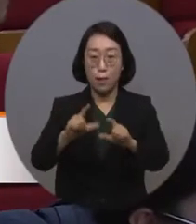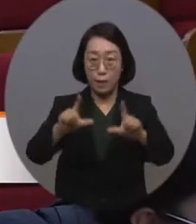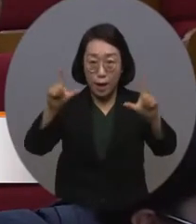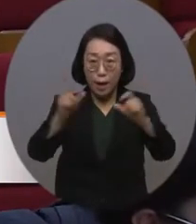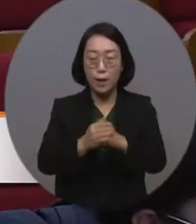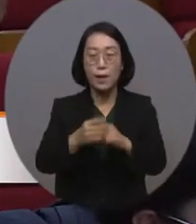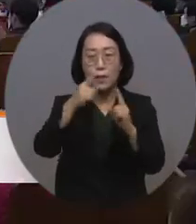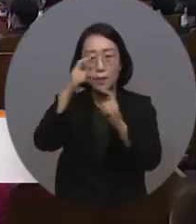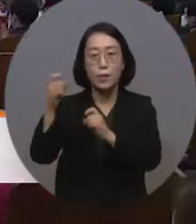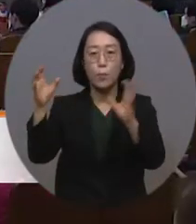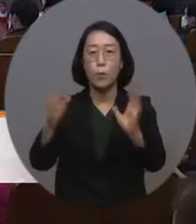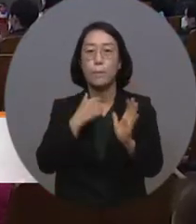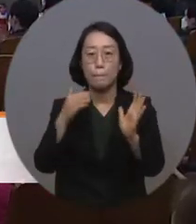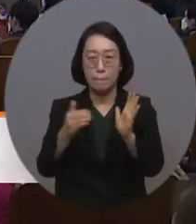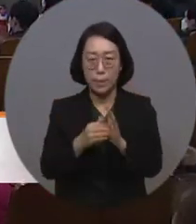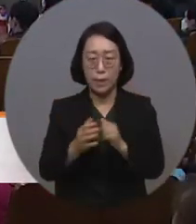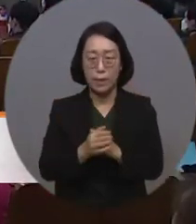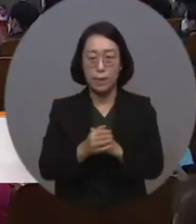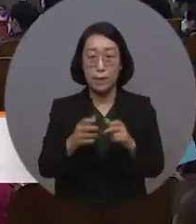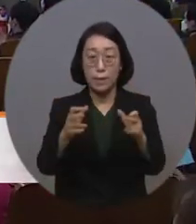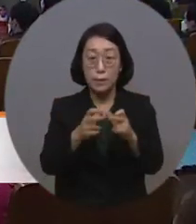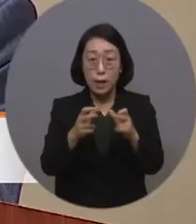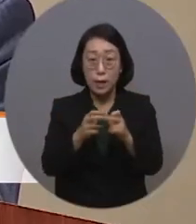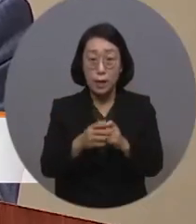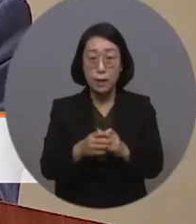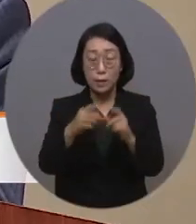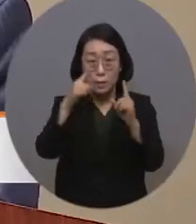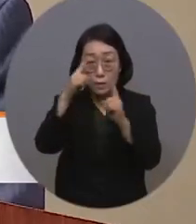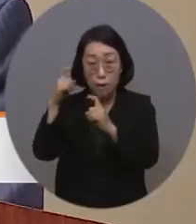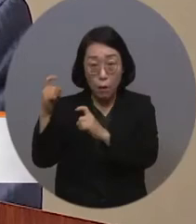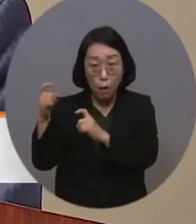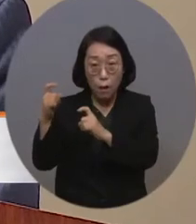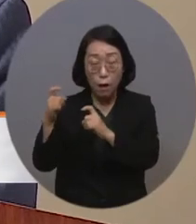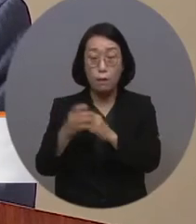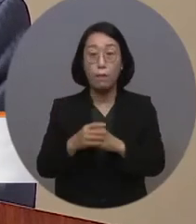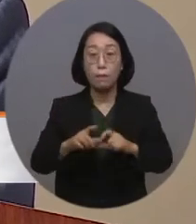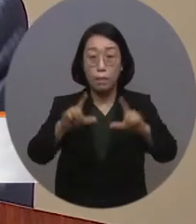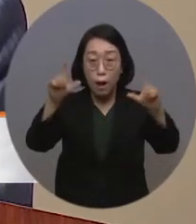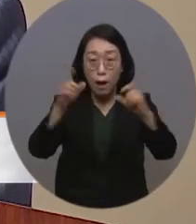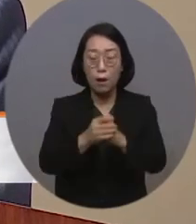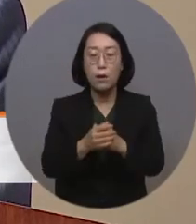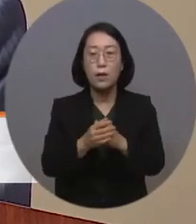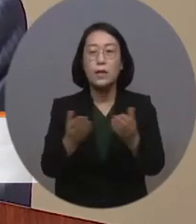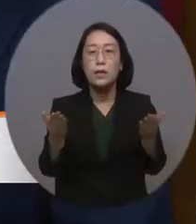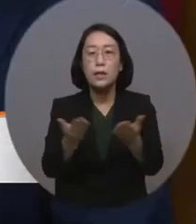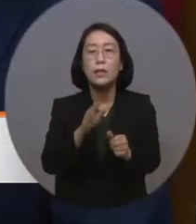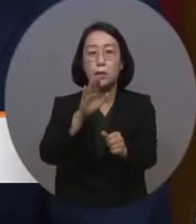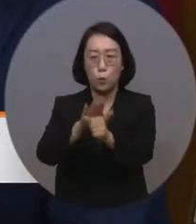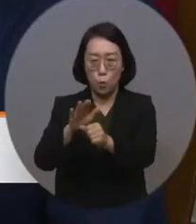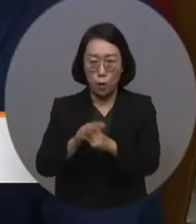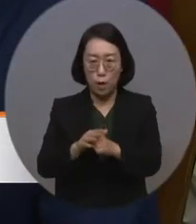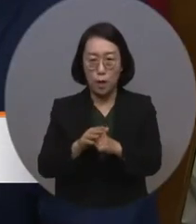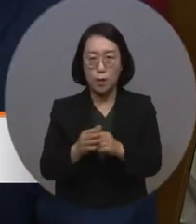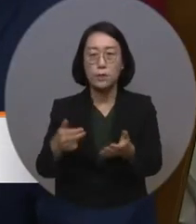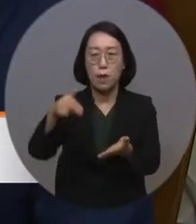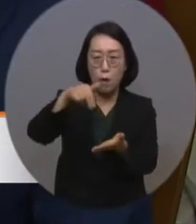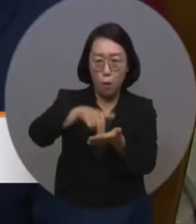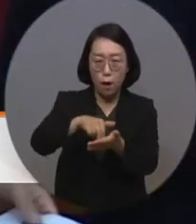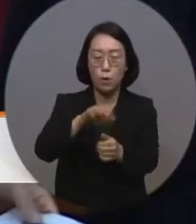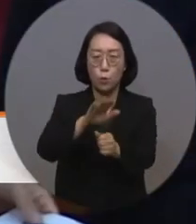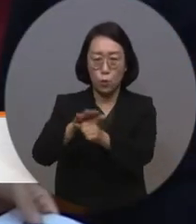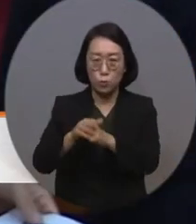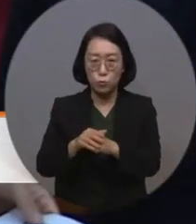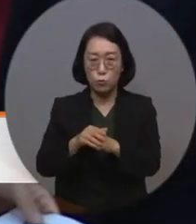열렸습니다. 장애인 직업재활의 날은 중증장애인의 일을 통한 자립을 지원하는 장애인